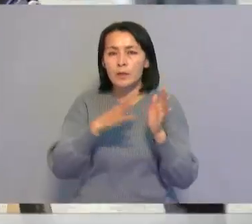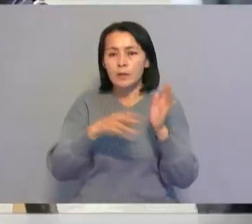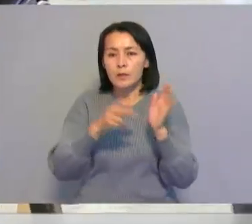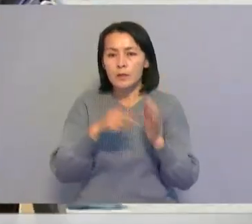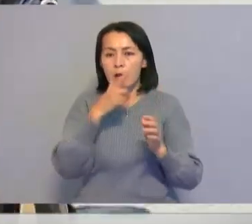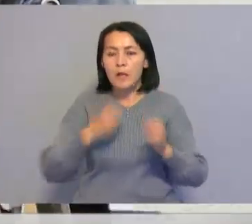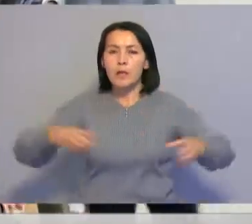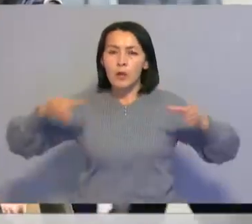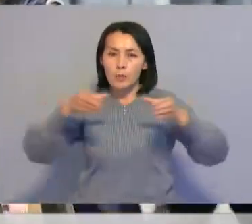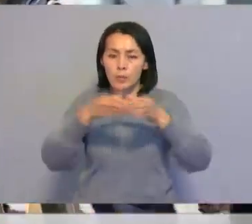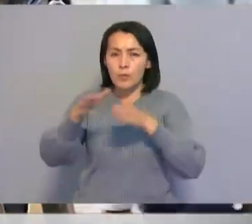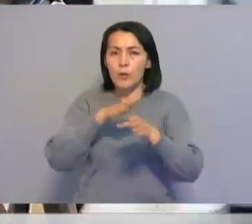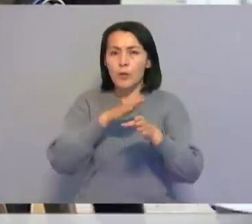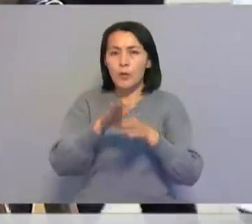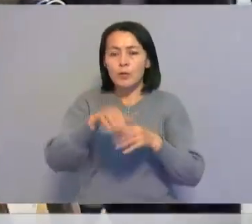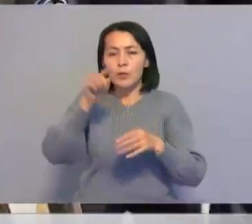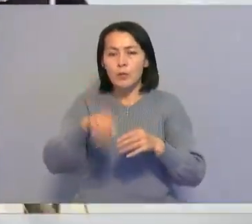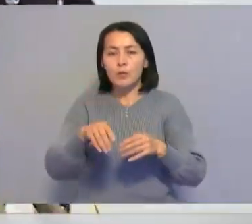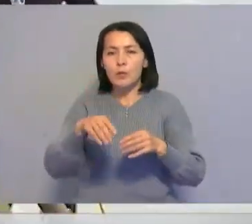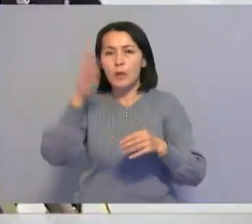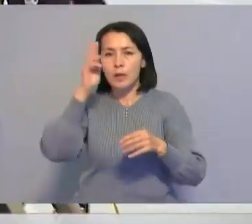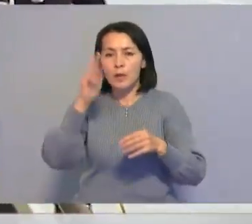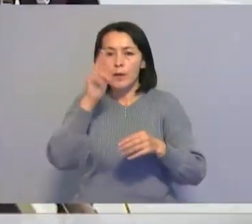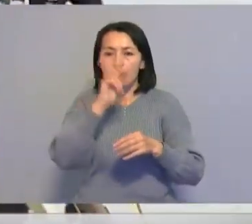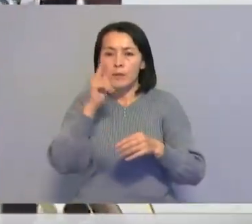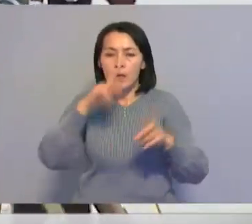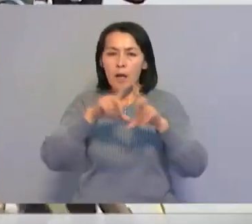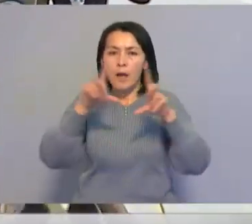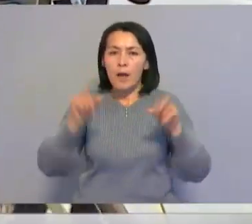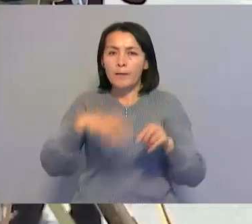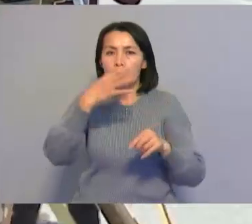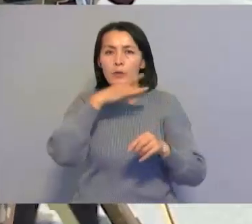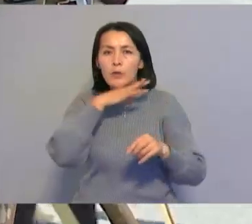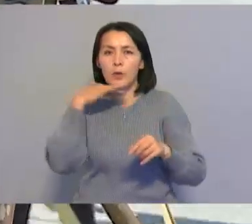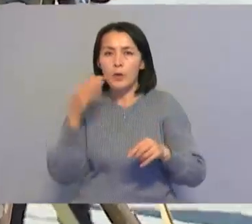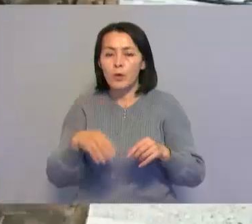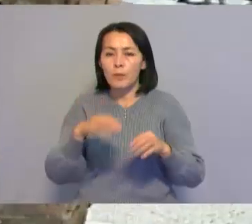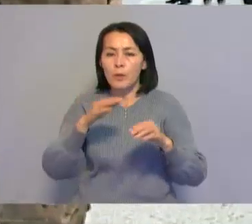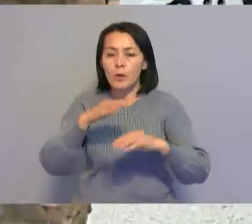66-98 әскери бөлімінде де ұйымдастырылды. Онда жалпы білім беретін қалалық мектептердің 50-ден астам